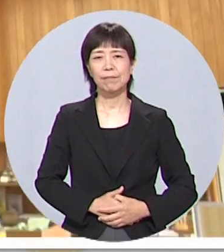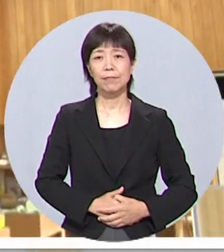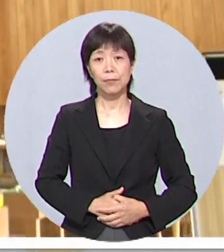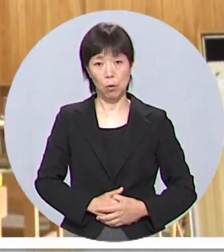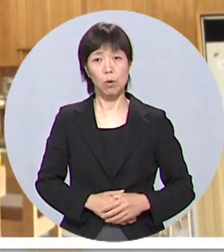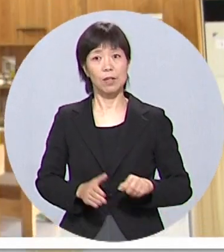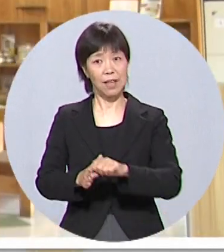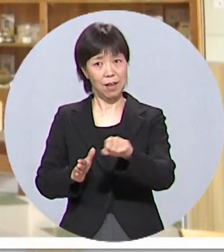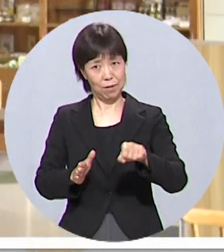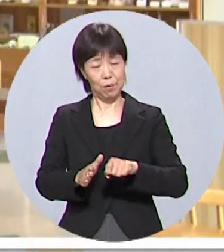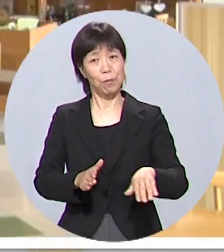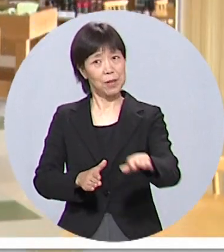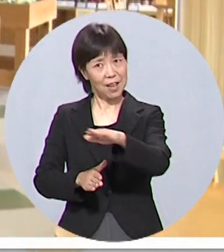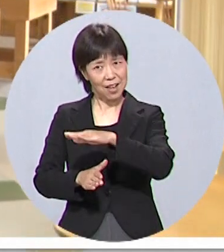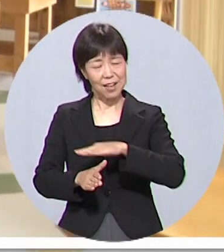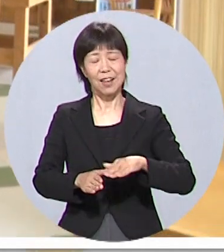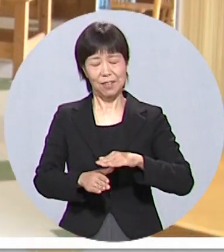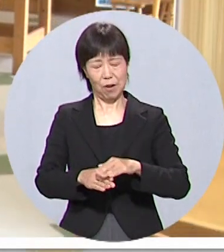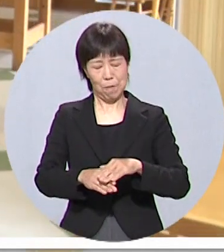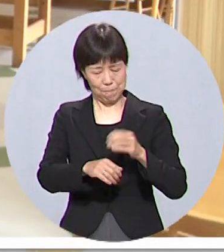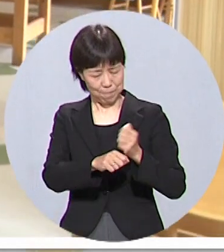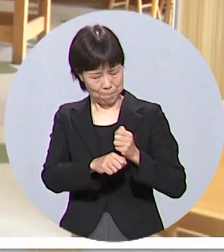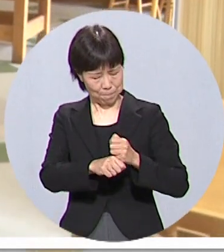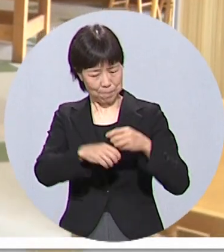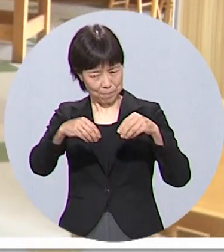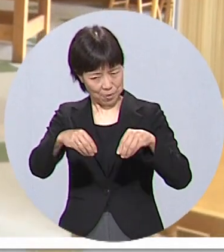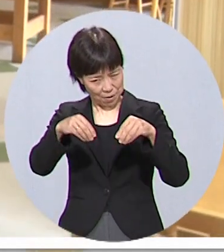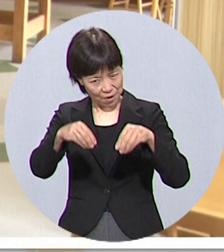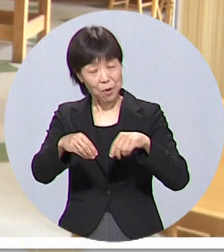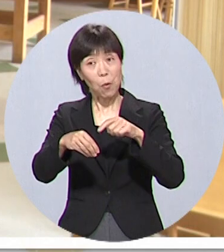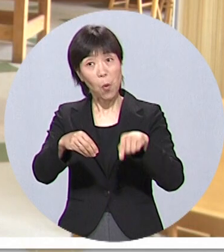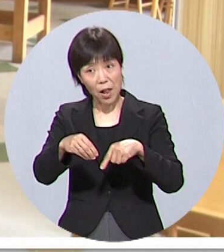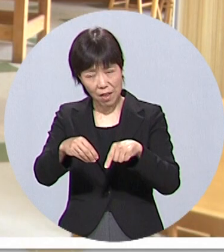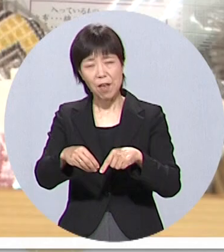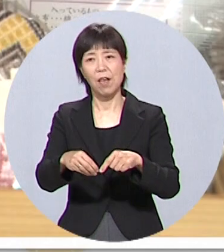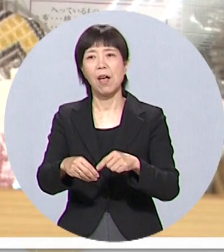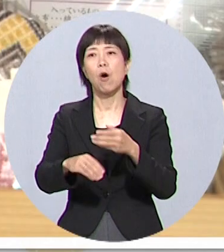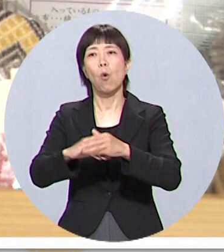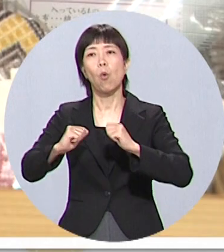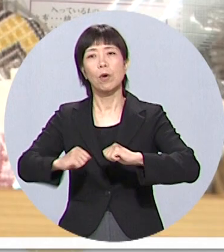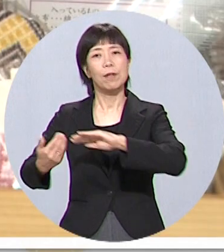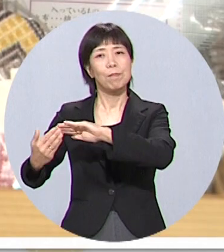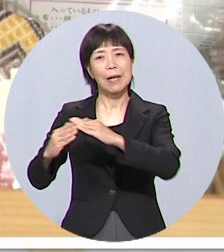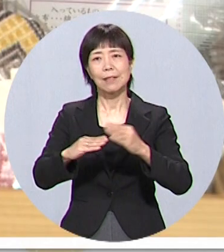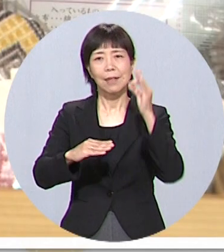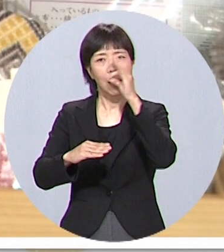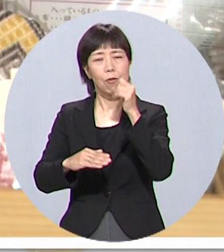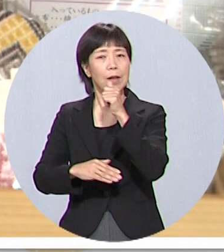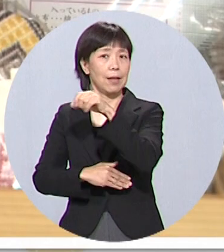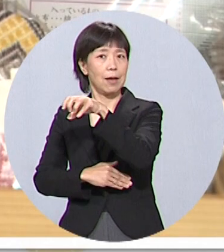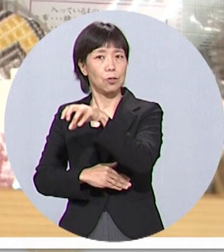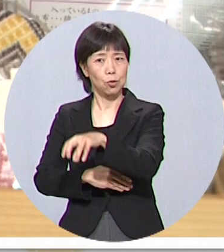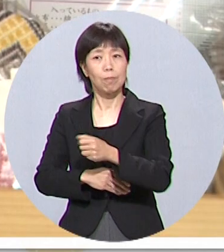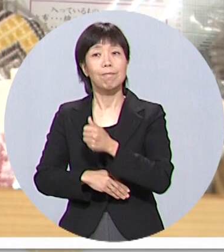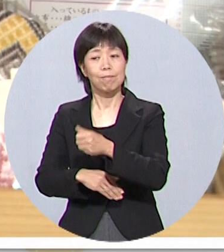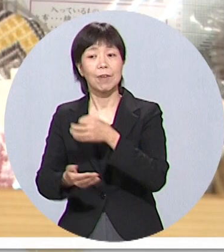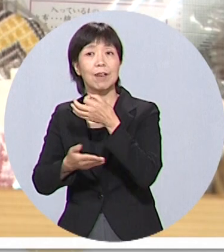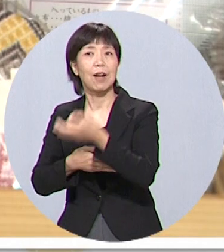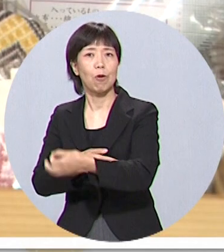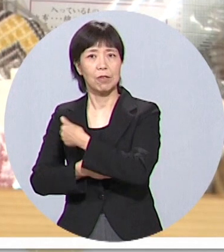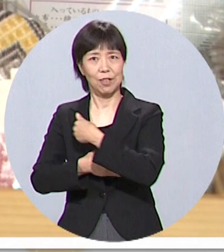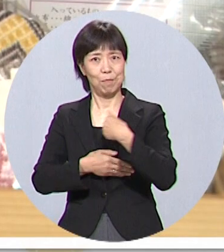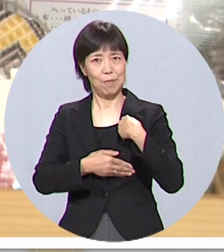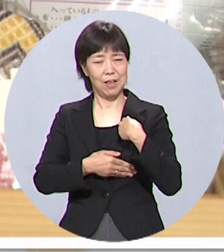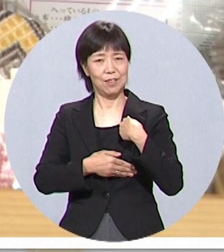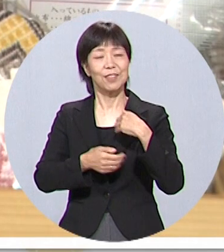千の会空の皆さんが真心込めて染めた作品は越生町観光案内所などで購入することができます。越